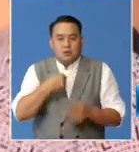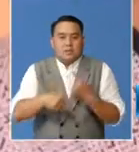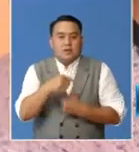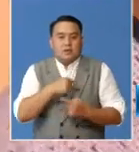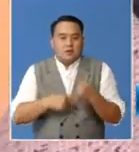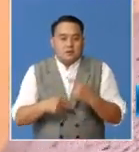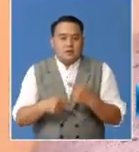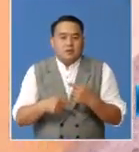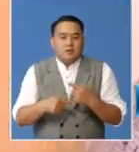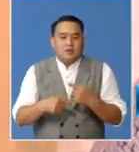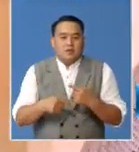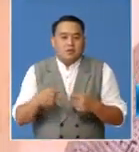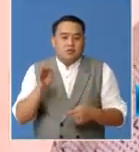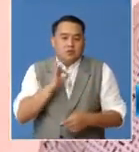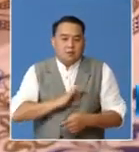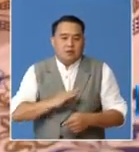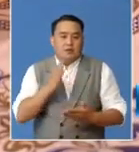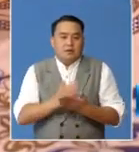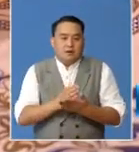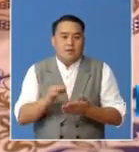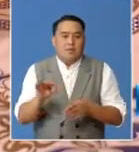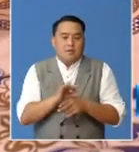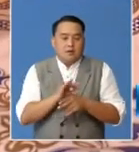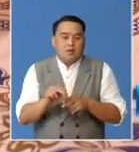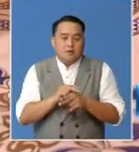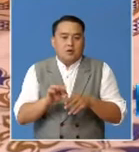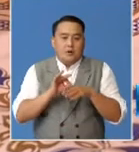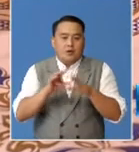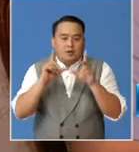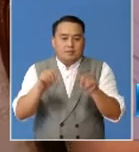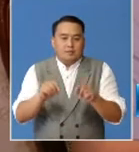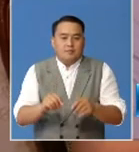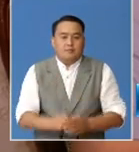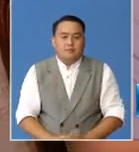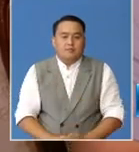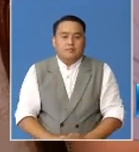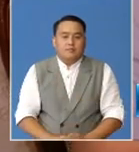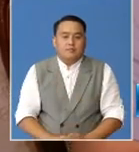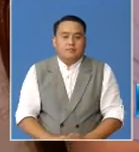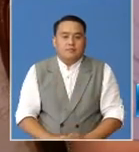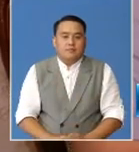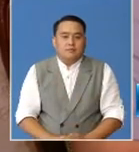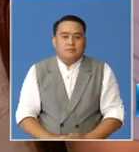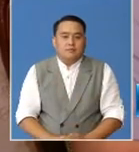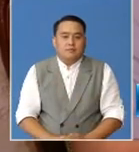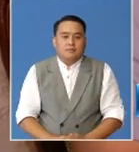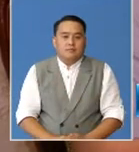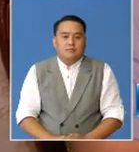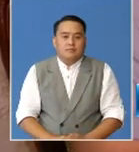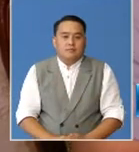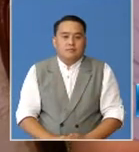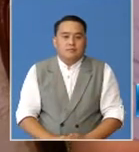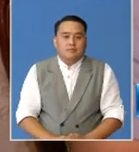кәсіпкер бұл үрдісінен жаңылған жоқ. Әлі де науқастарға сүт апарады. Январ айына дейін жобасын өткізіп